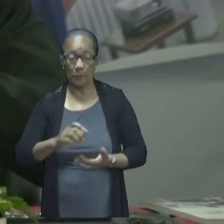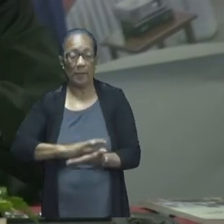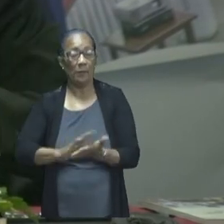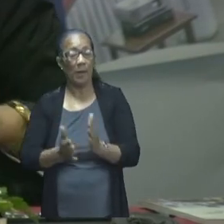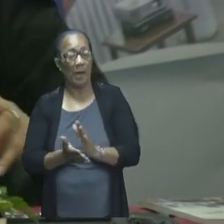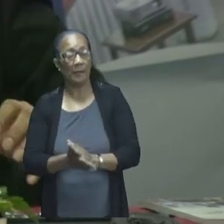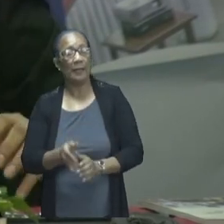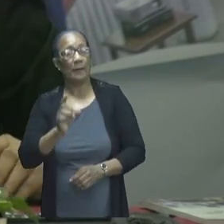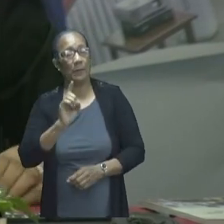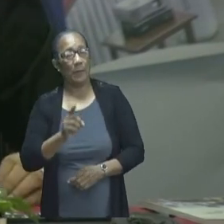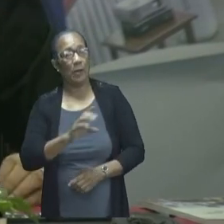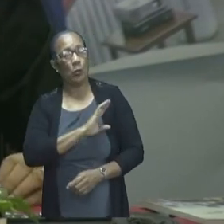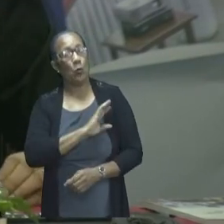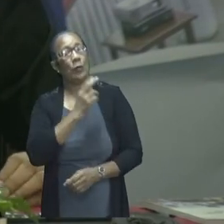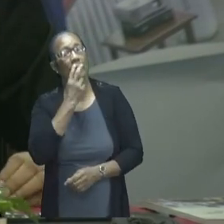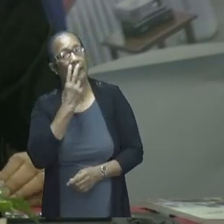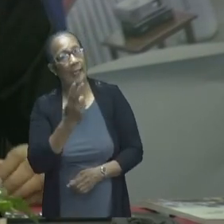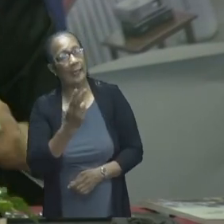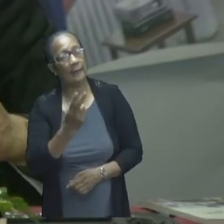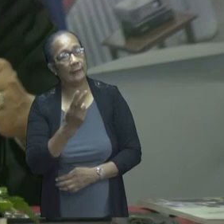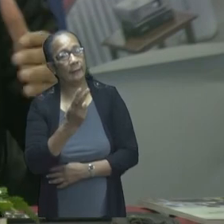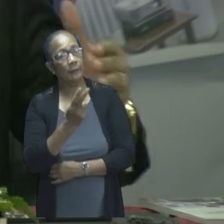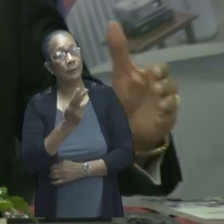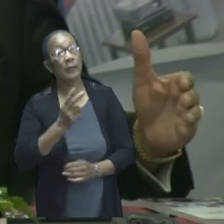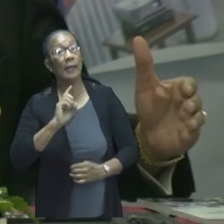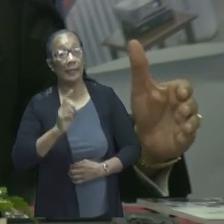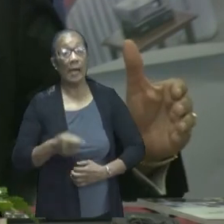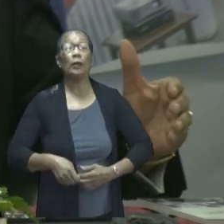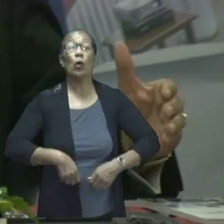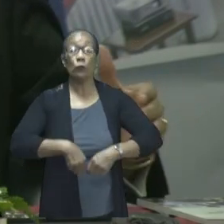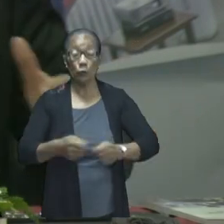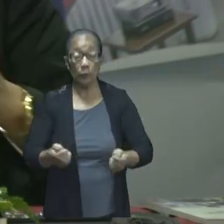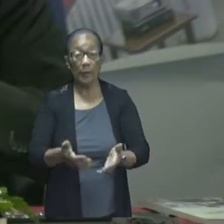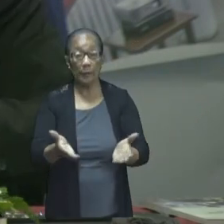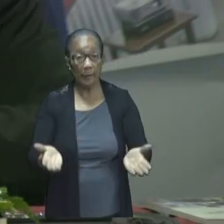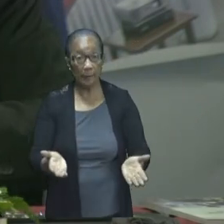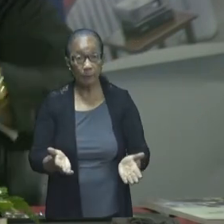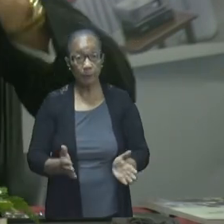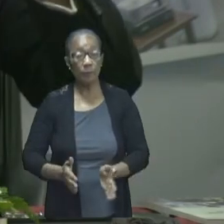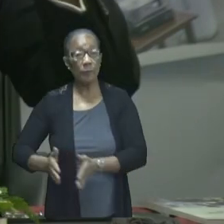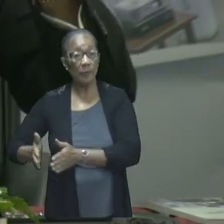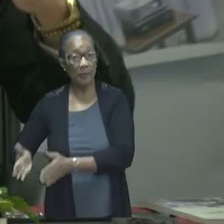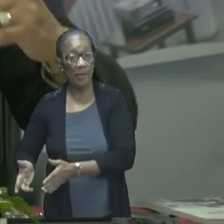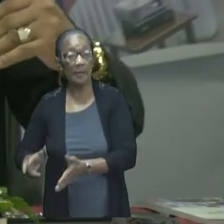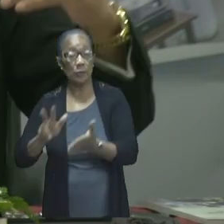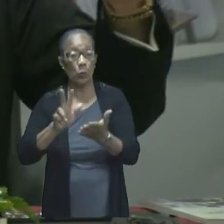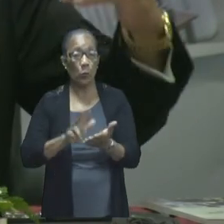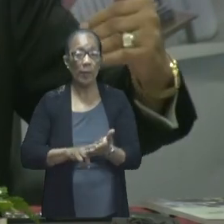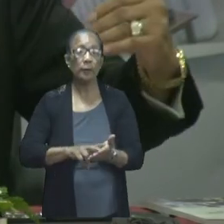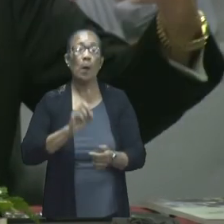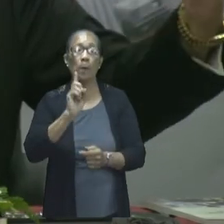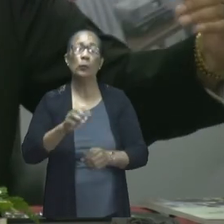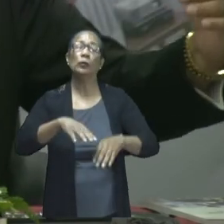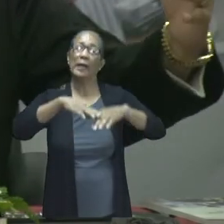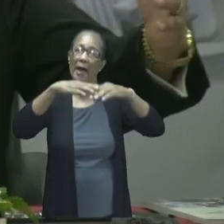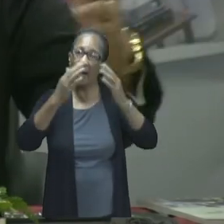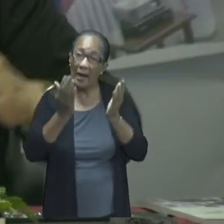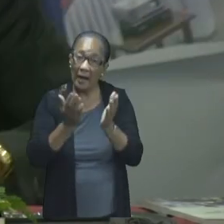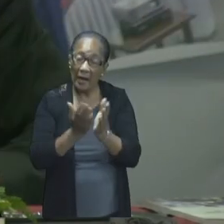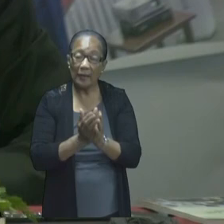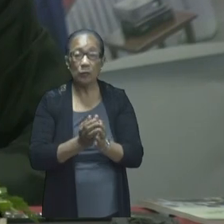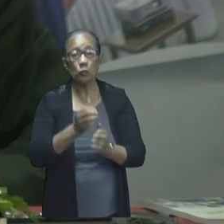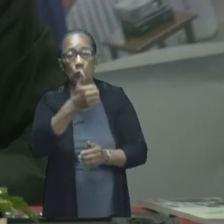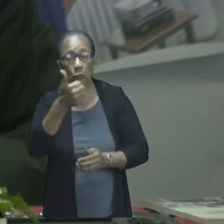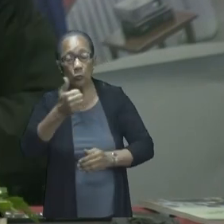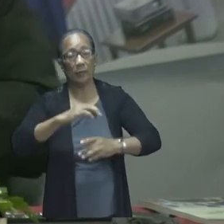maar natuurlijk kijken we ook naar die uitvoerbaarheid naast die wet moeten we alle uitvoer is instrumenten en place